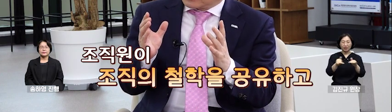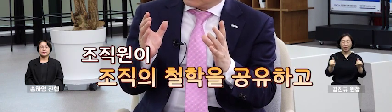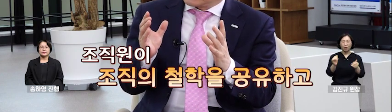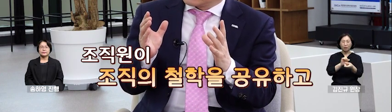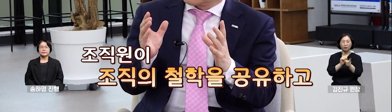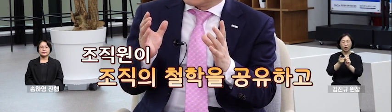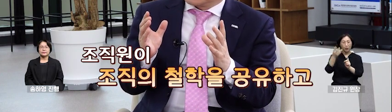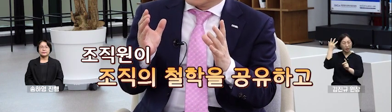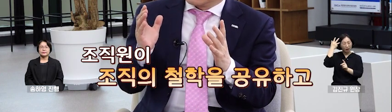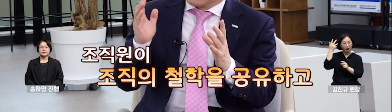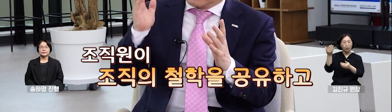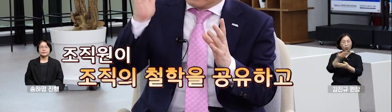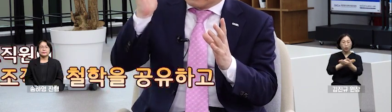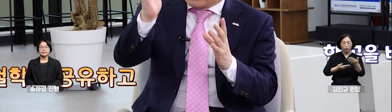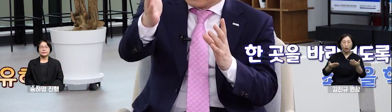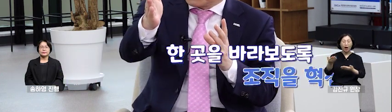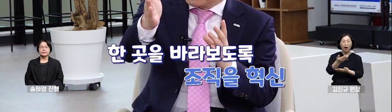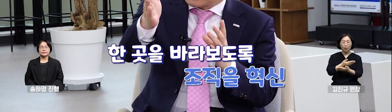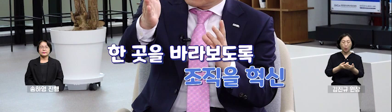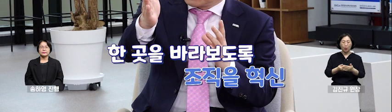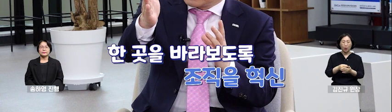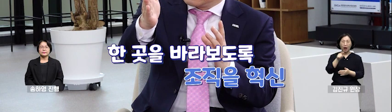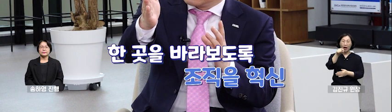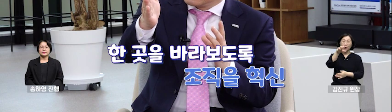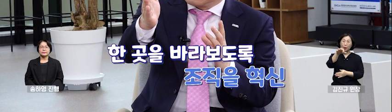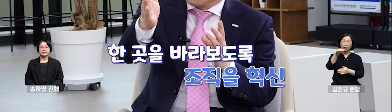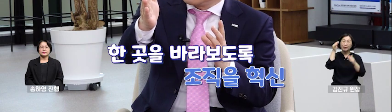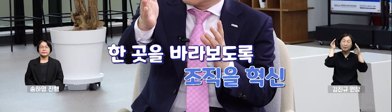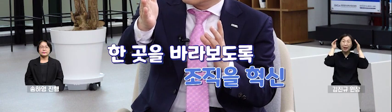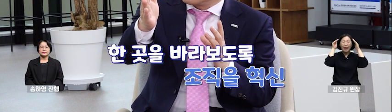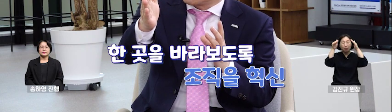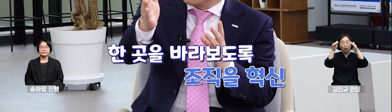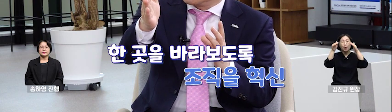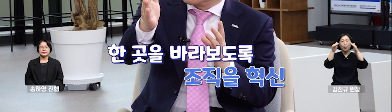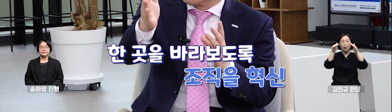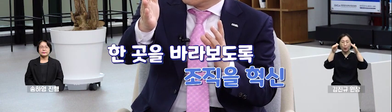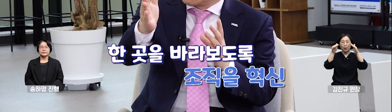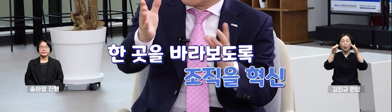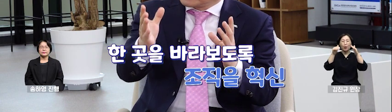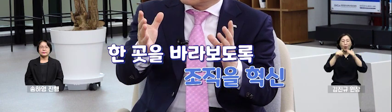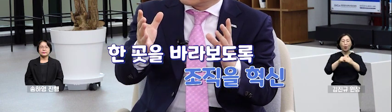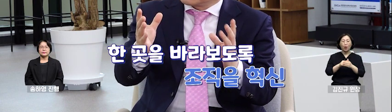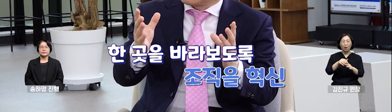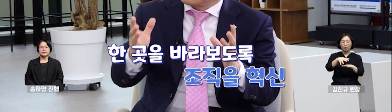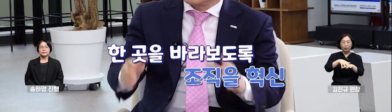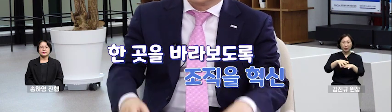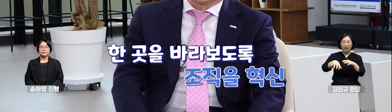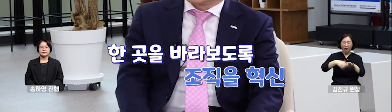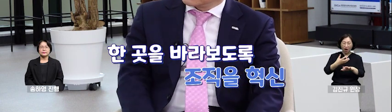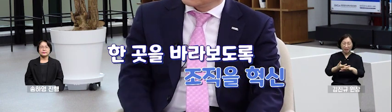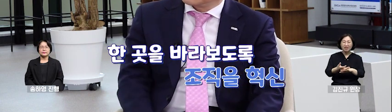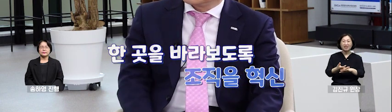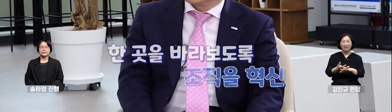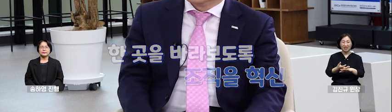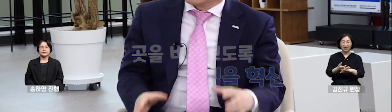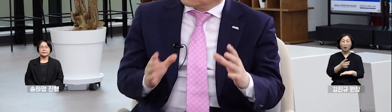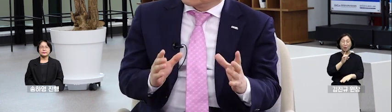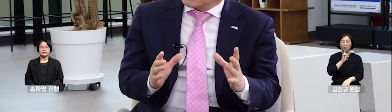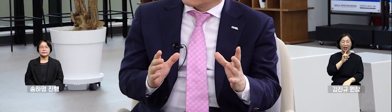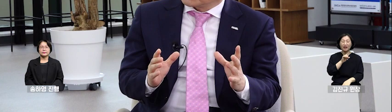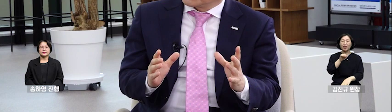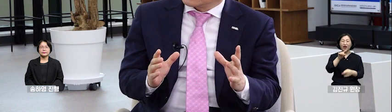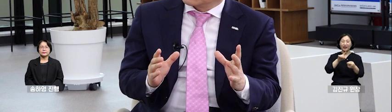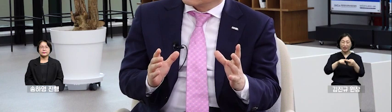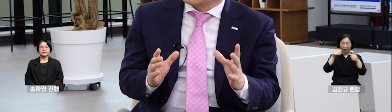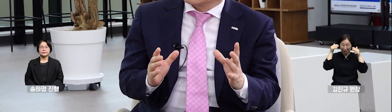이제 뭐 비전 이라고 얘기할 수도 있지만 한 곳을 바라보게 하는 머리가 이제 보통 뭐 조직의 혁신 켜기 혁신이 얘길 하는데 그